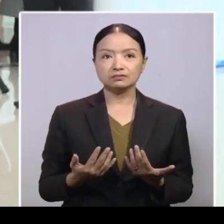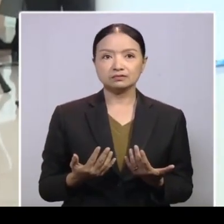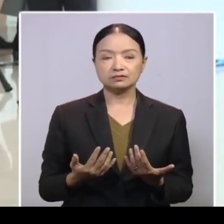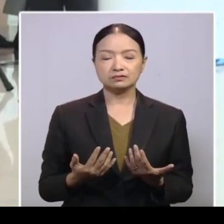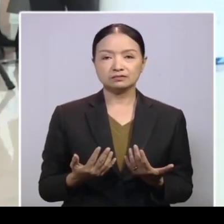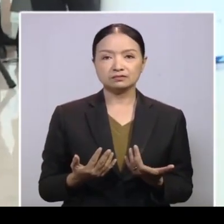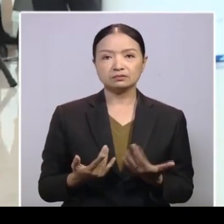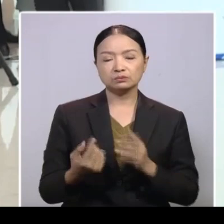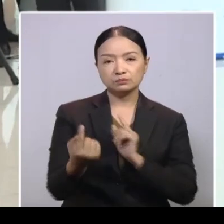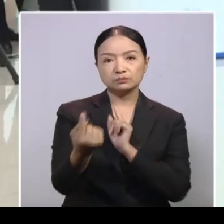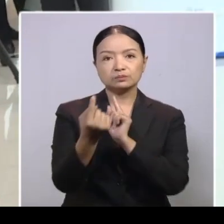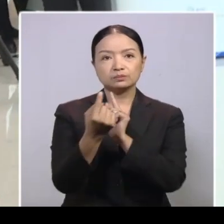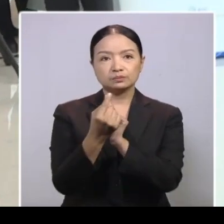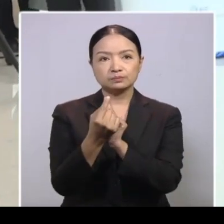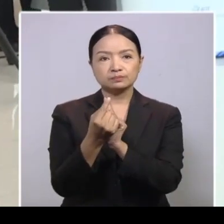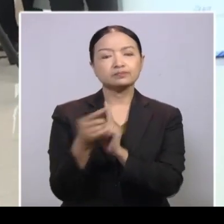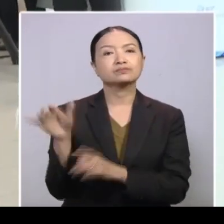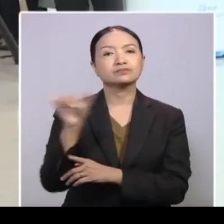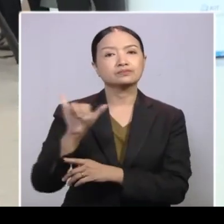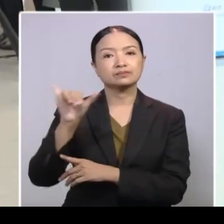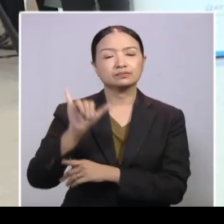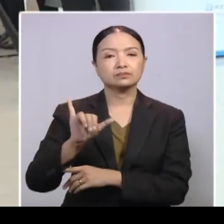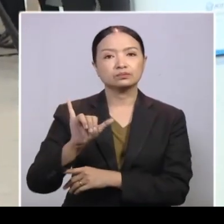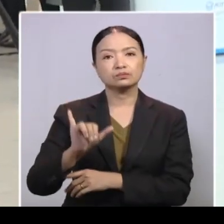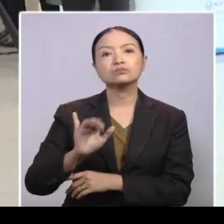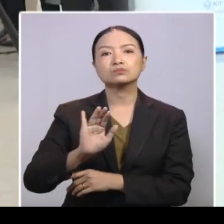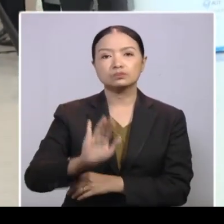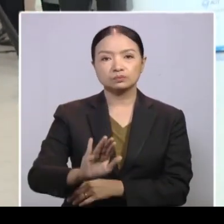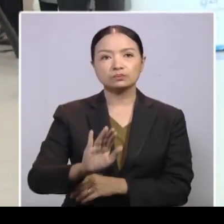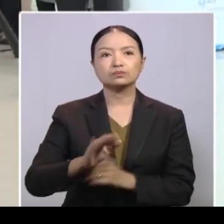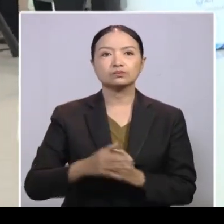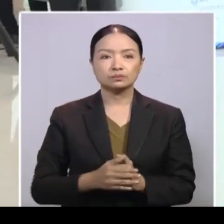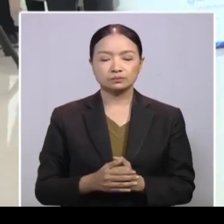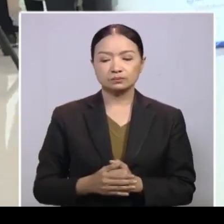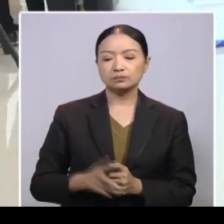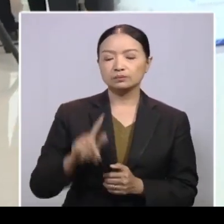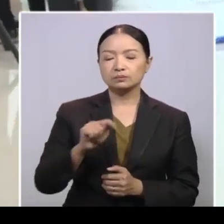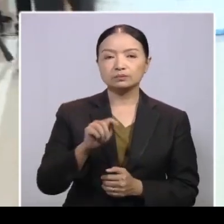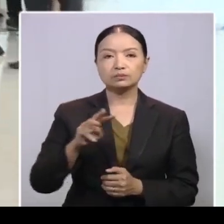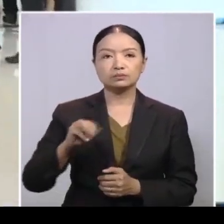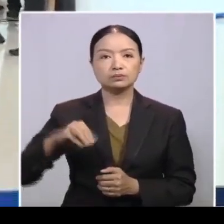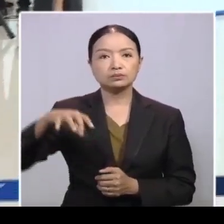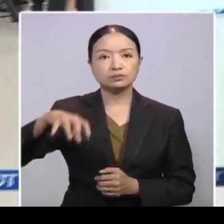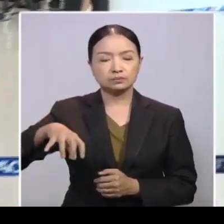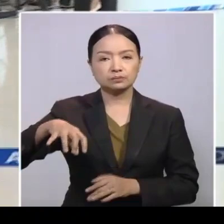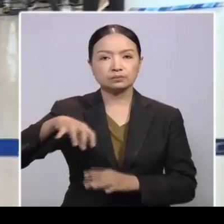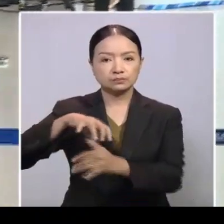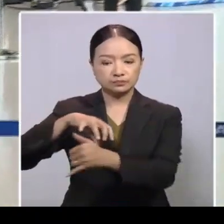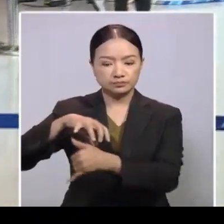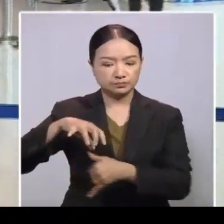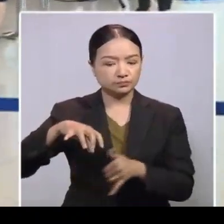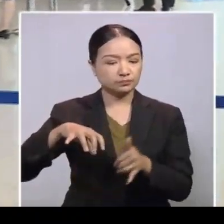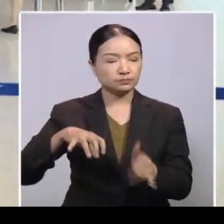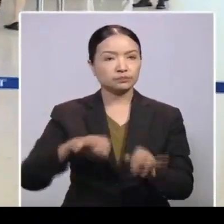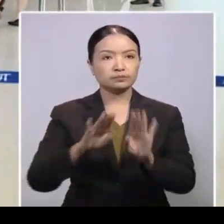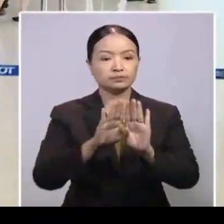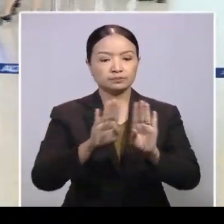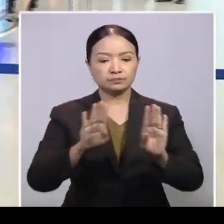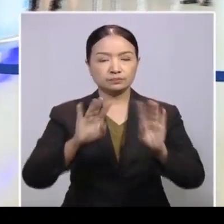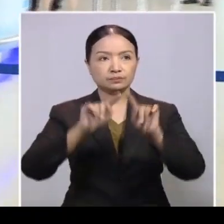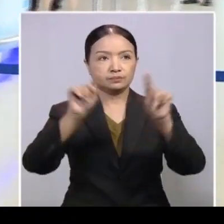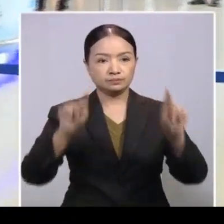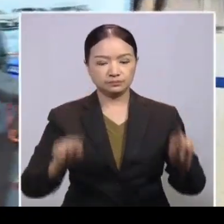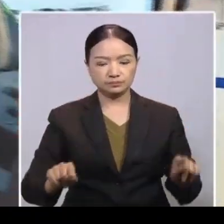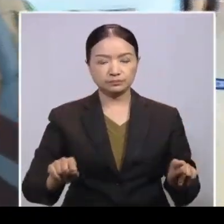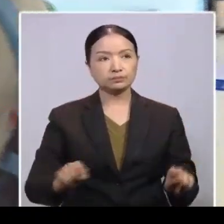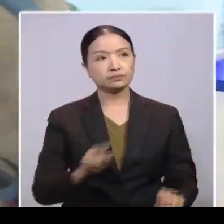ได้พบหน้าเป็นวินาทีแรกนะครับทันทีที่ผ่านด่านตรวจคนเข้าเมืองออกมานะครับที่ประตูอยู่บริเวณข้างๆตรงนี้นะครับ